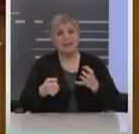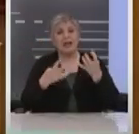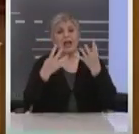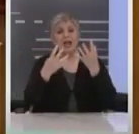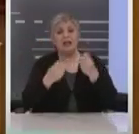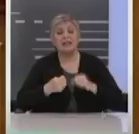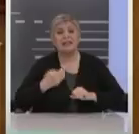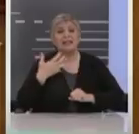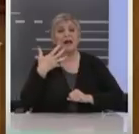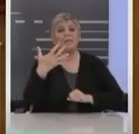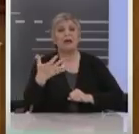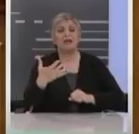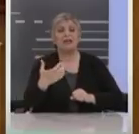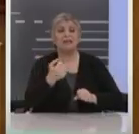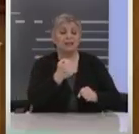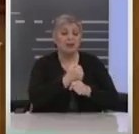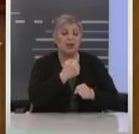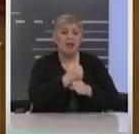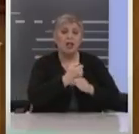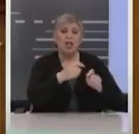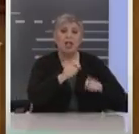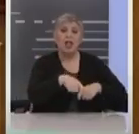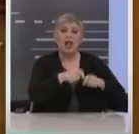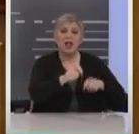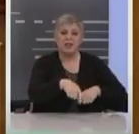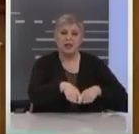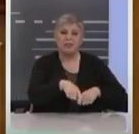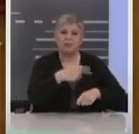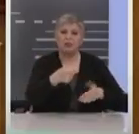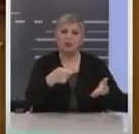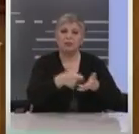έργα συνολικού προϋπολογισμού 100 εκατομμυρίων ευρώ.